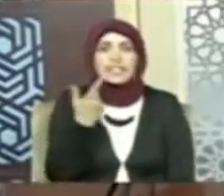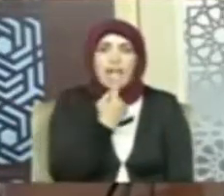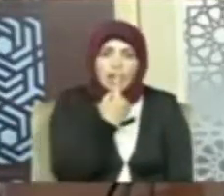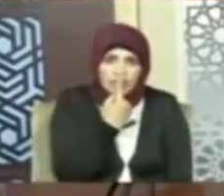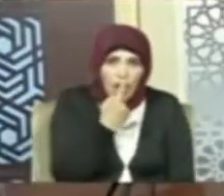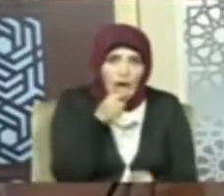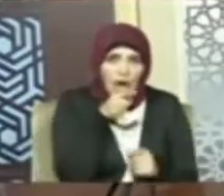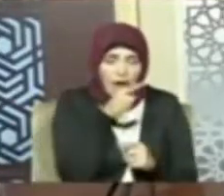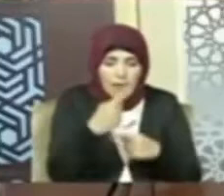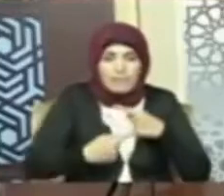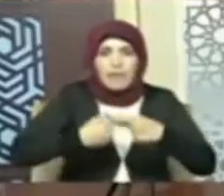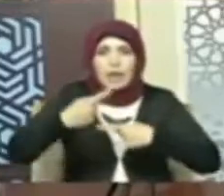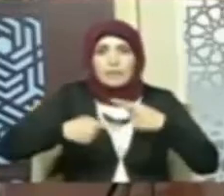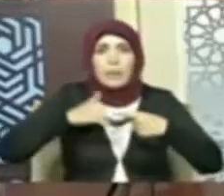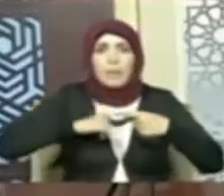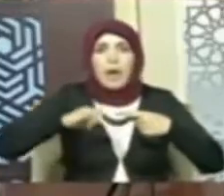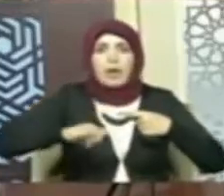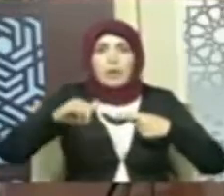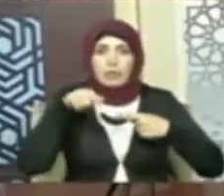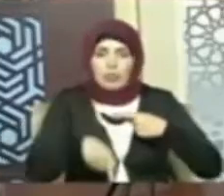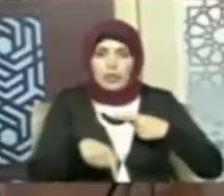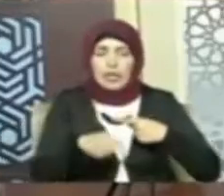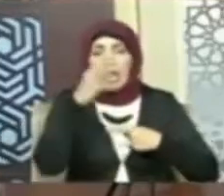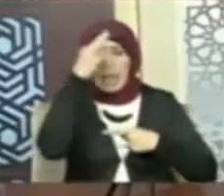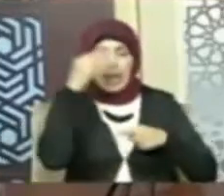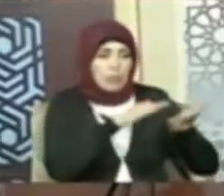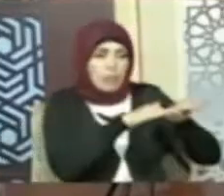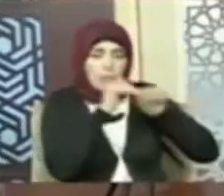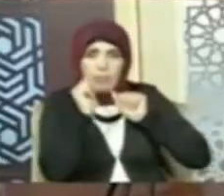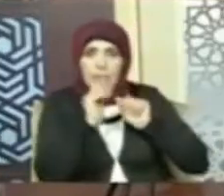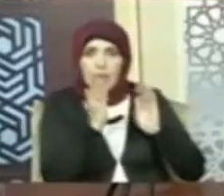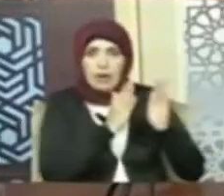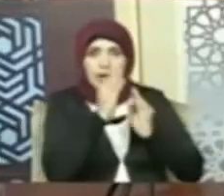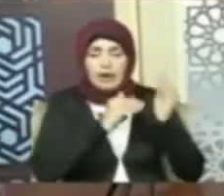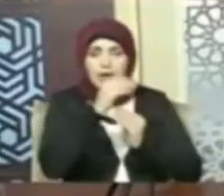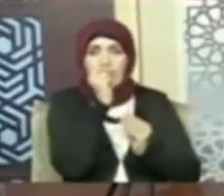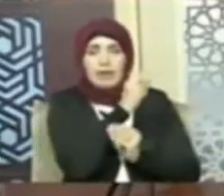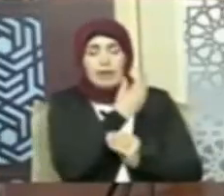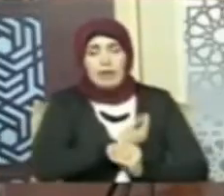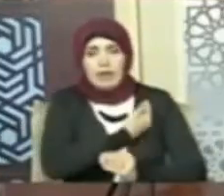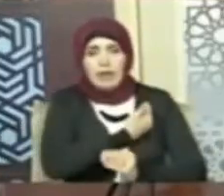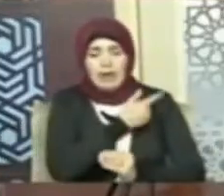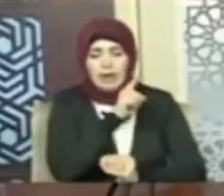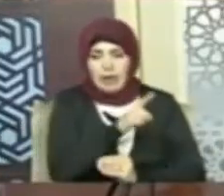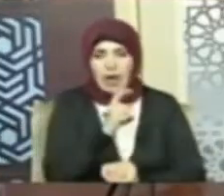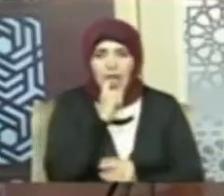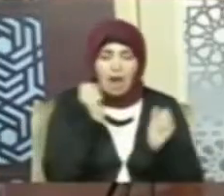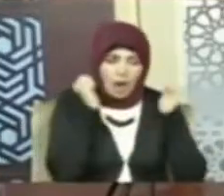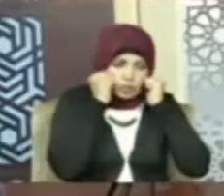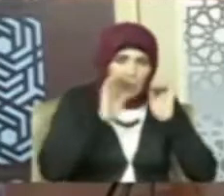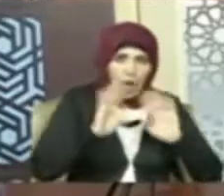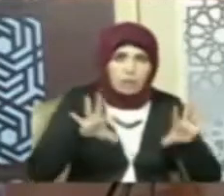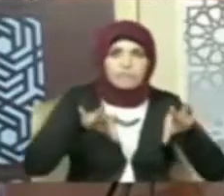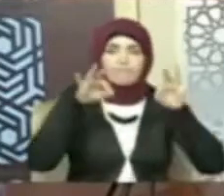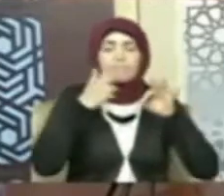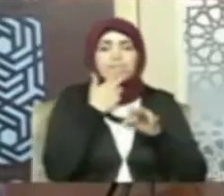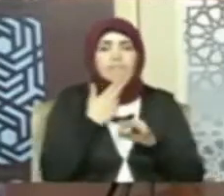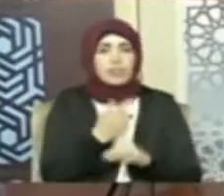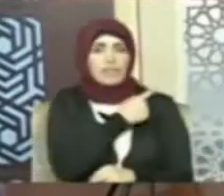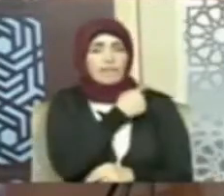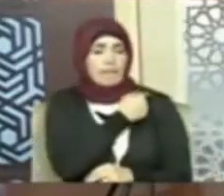المترتبة عليها. فإذا عاد الحج قانتا مخبتا عائدا إلى